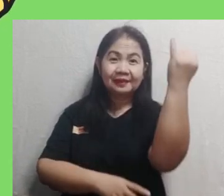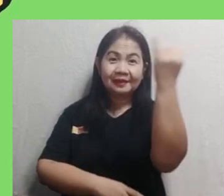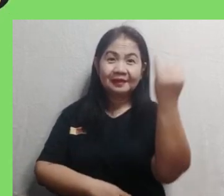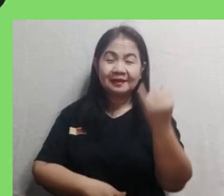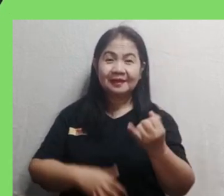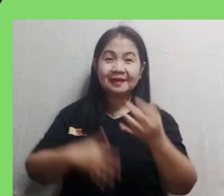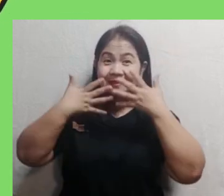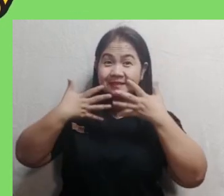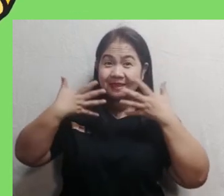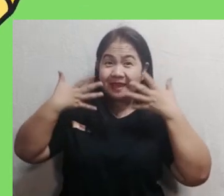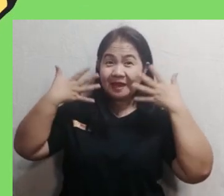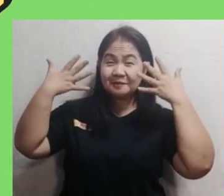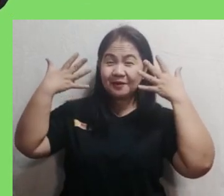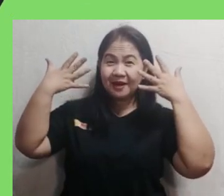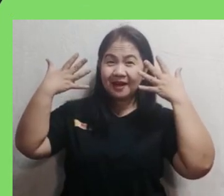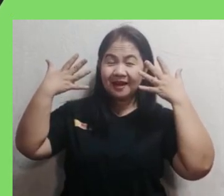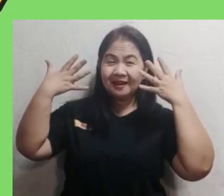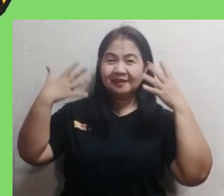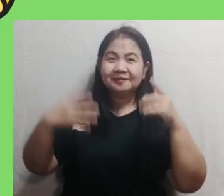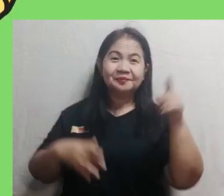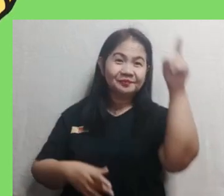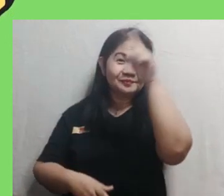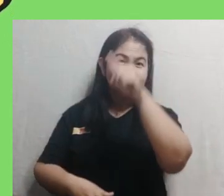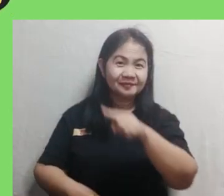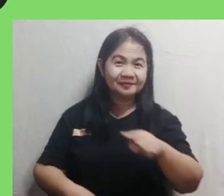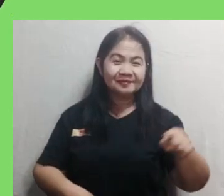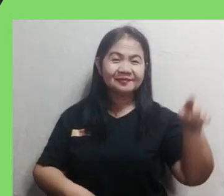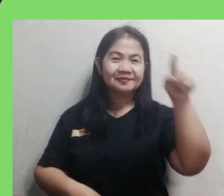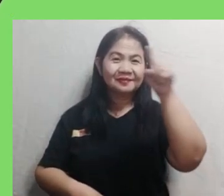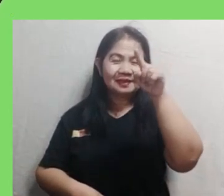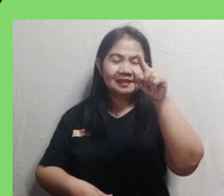bilog at kulayan ito ng paborito mong kulay.